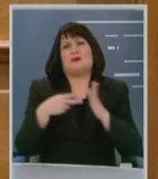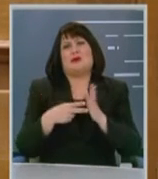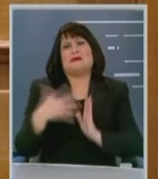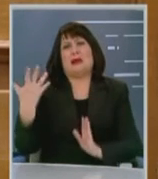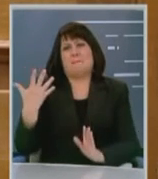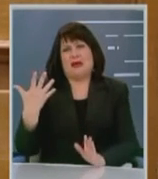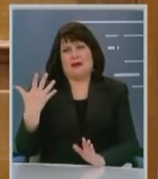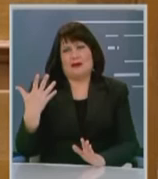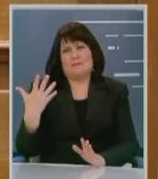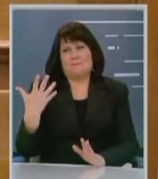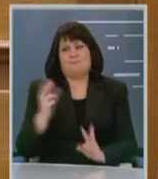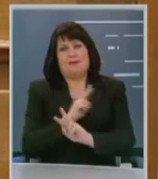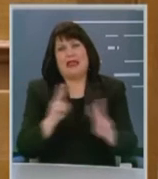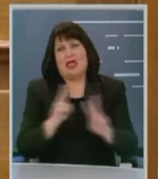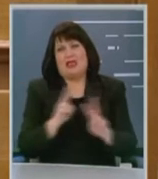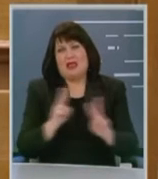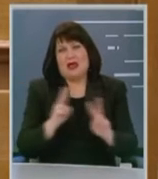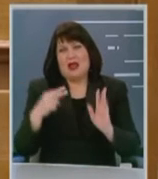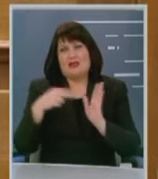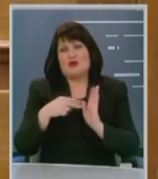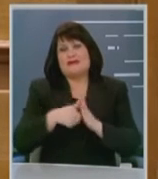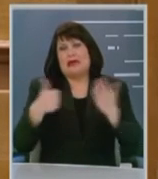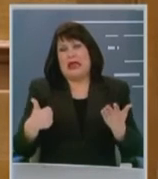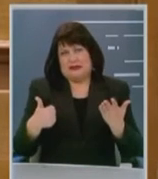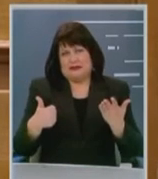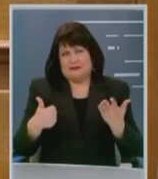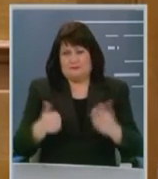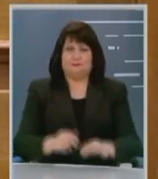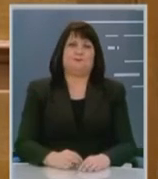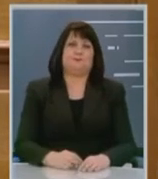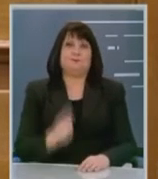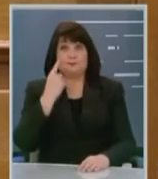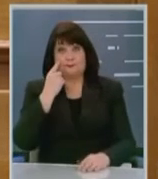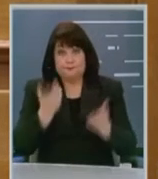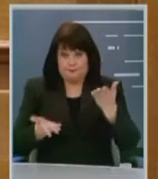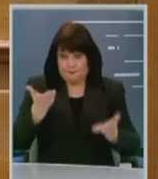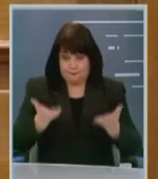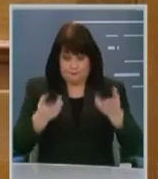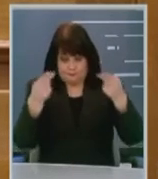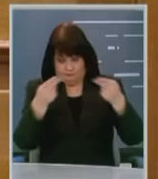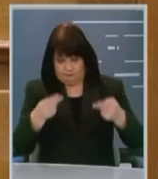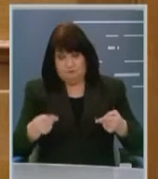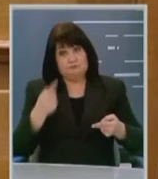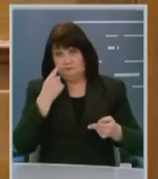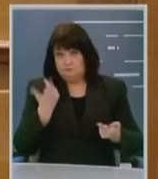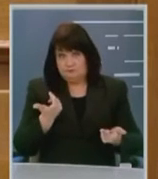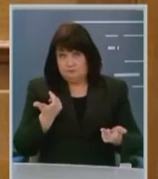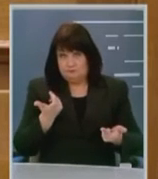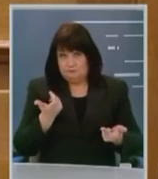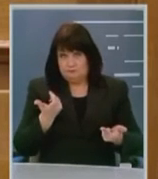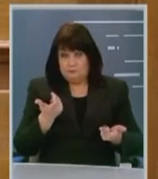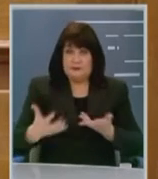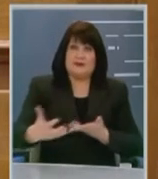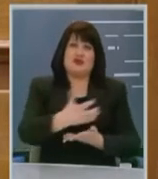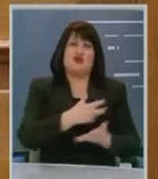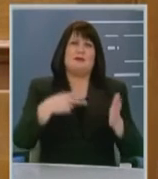2015 που εκαθαρίστηκε το 2016. Συγκρίνοντάς τα με αυτά που θα γίνουν στο εισόδημα